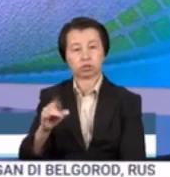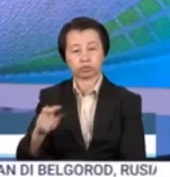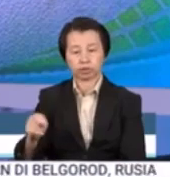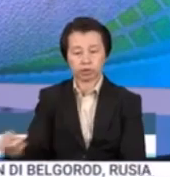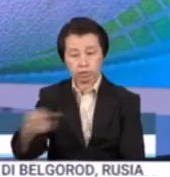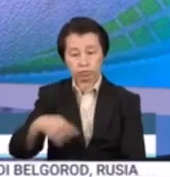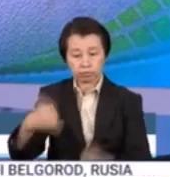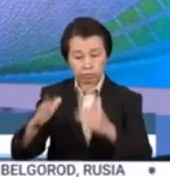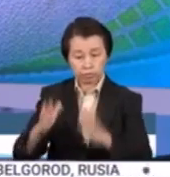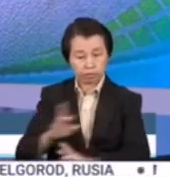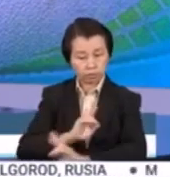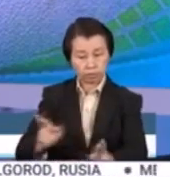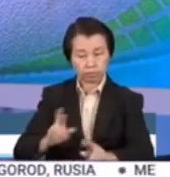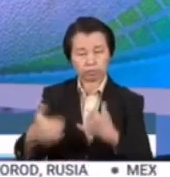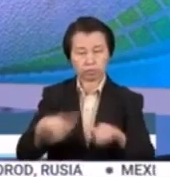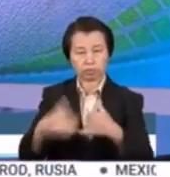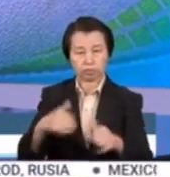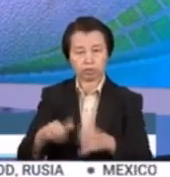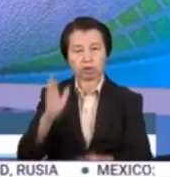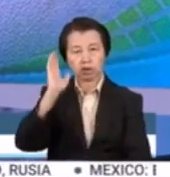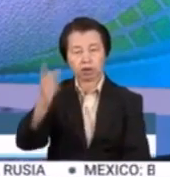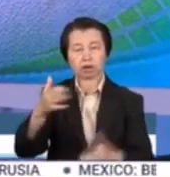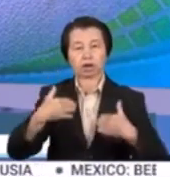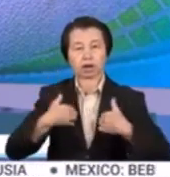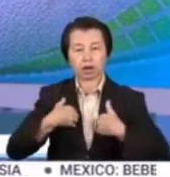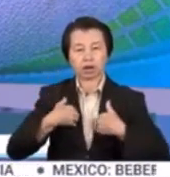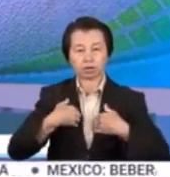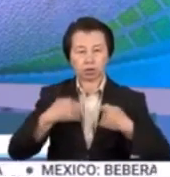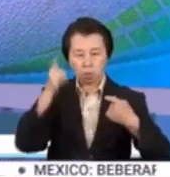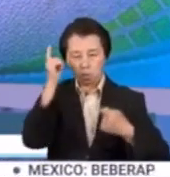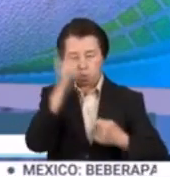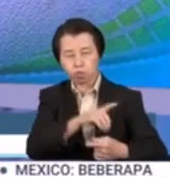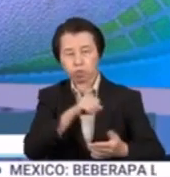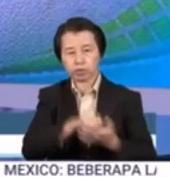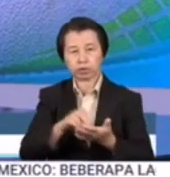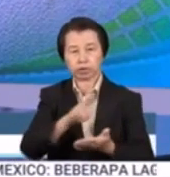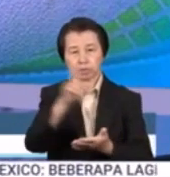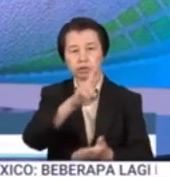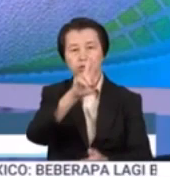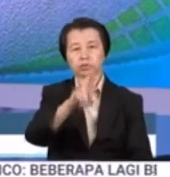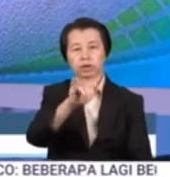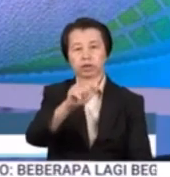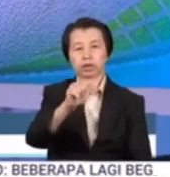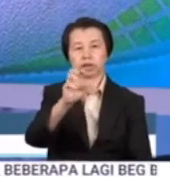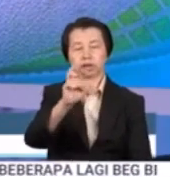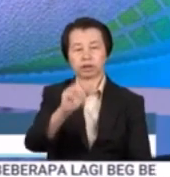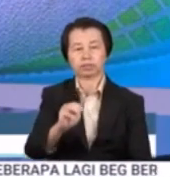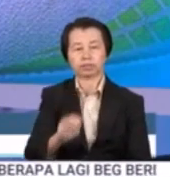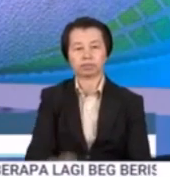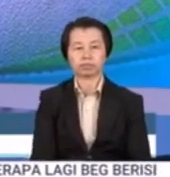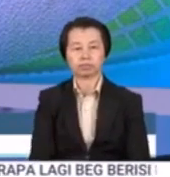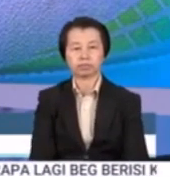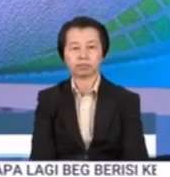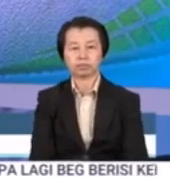pemain telah bersedia untuk aksi yang dijangkau berlangsung sengit di industri Islam antara bangsa UI